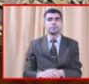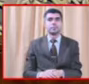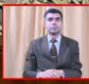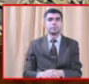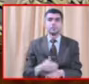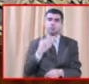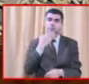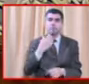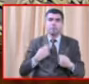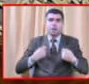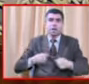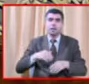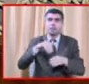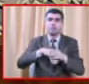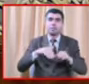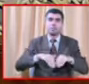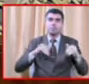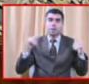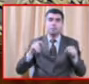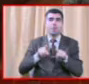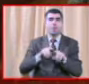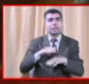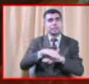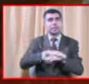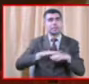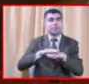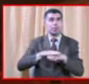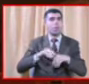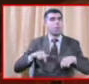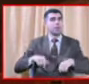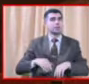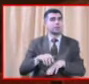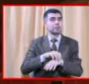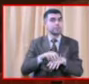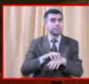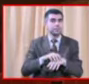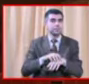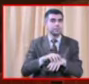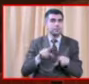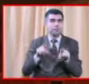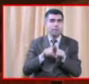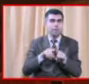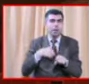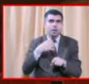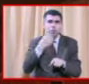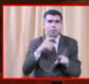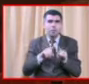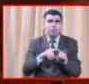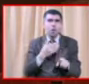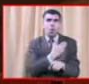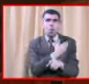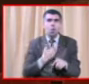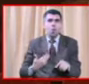السيد الرئيس، اسمحوا لنا السيد الوزير، إما أنتم في المريخ كحكومة وإما إحنا في